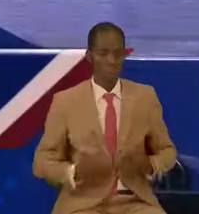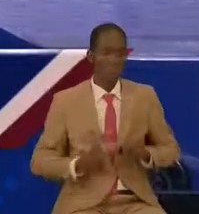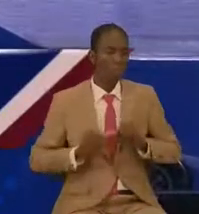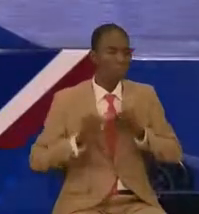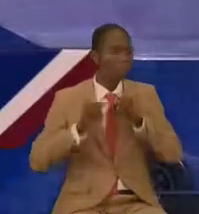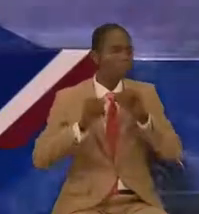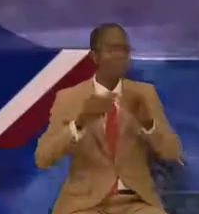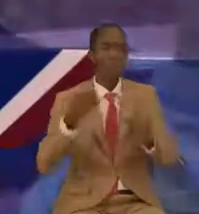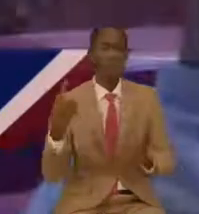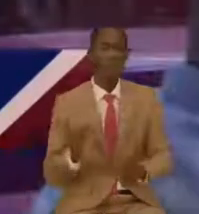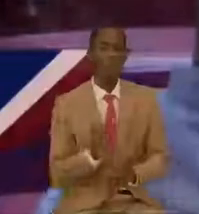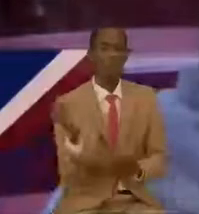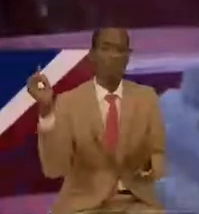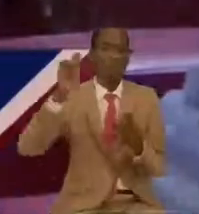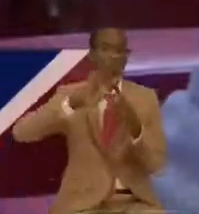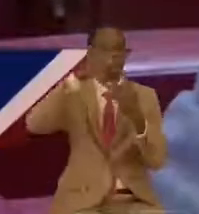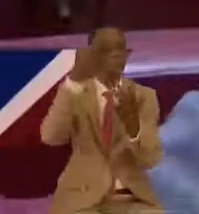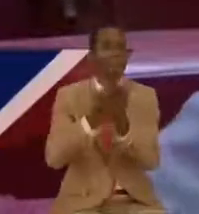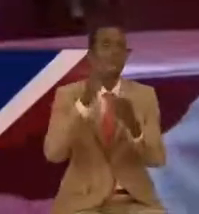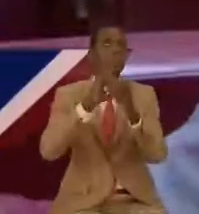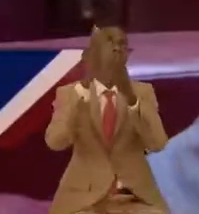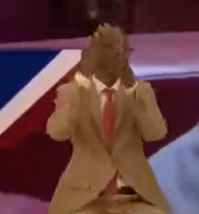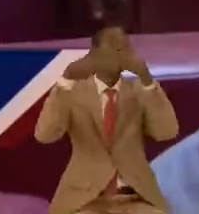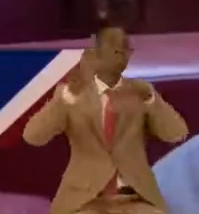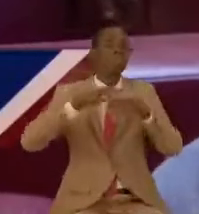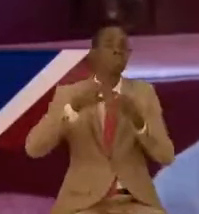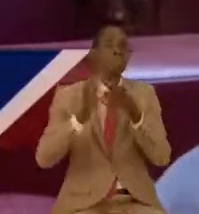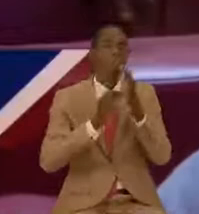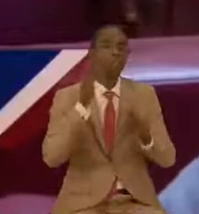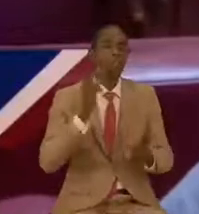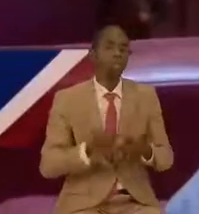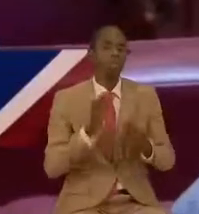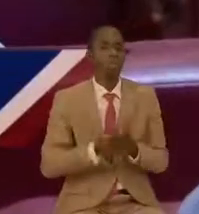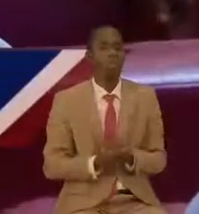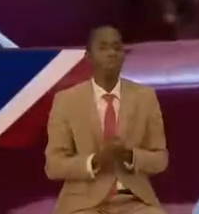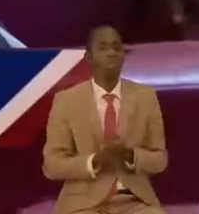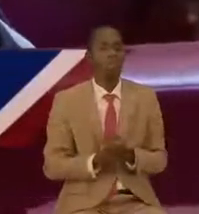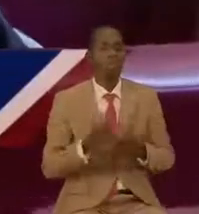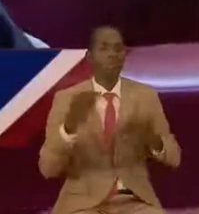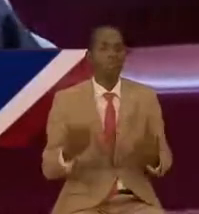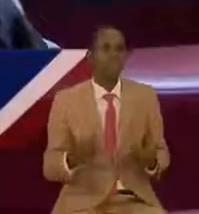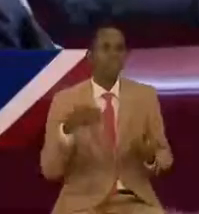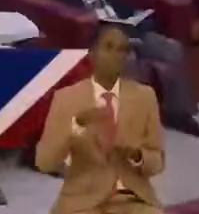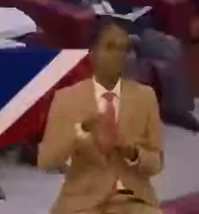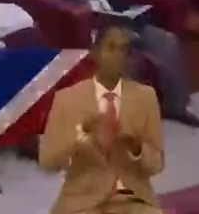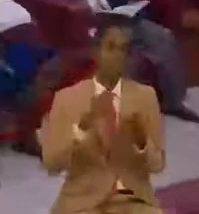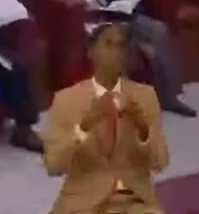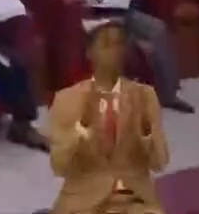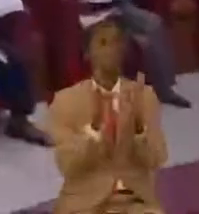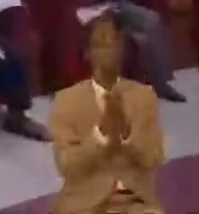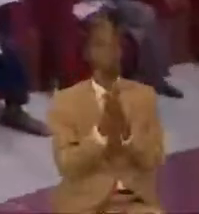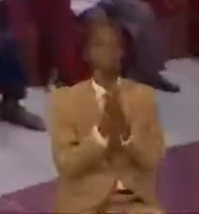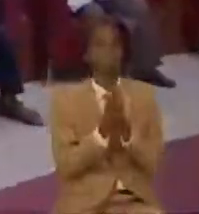besoins dès maintenant, jusqu'au moment où vous entrerez au ciel au nom de Jésus-Christ. Tenons-nous debout